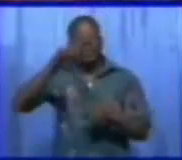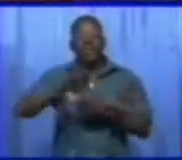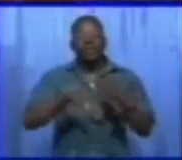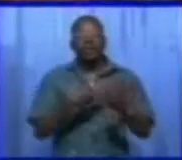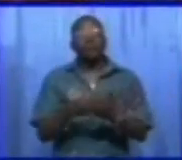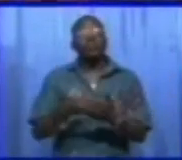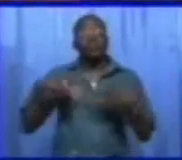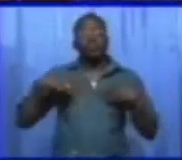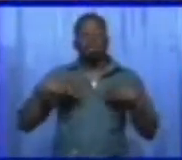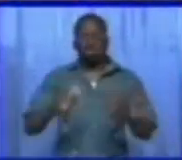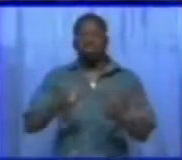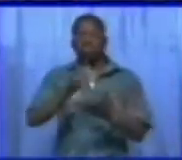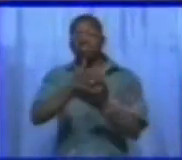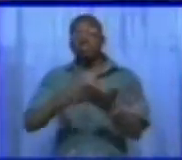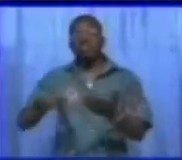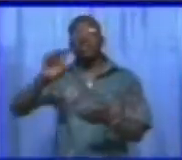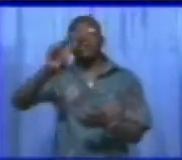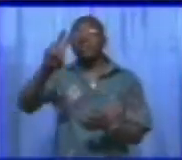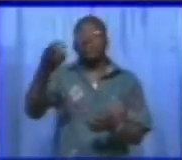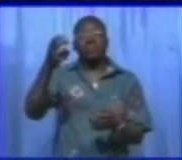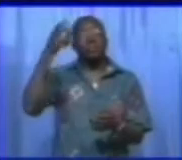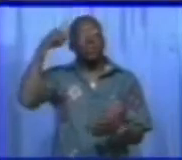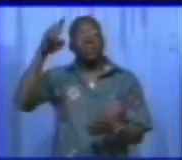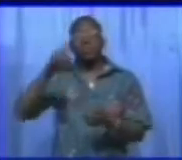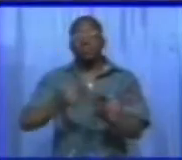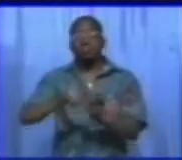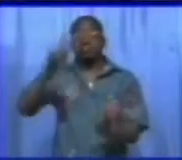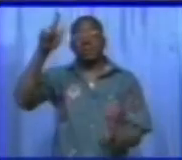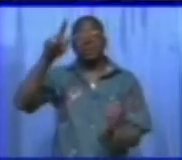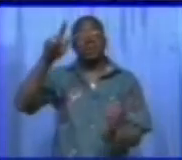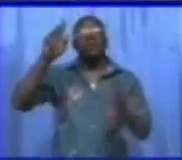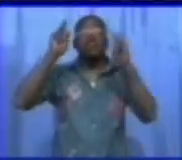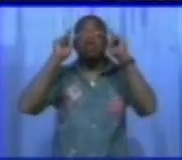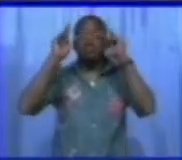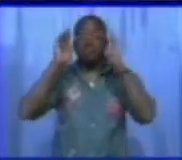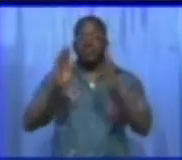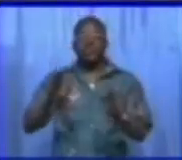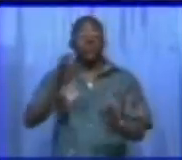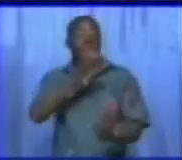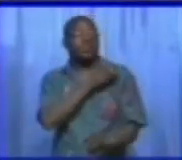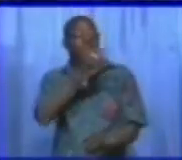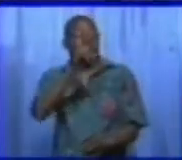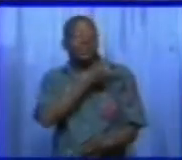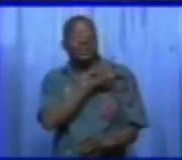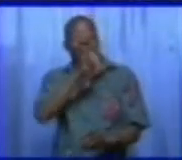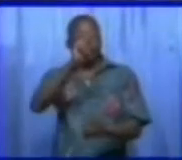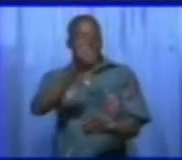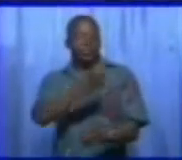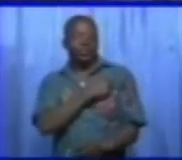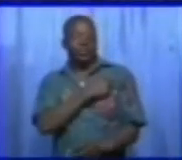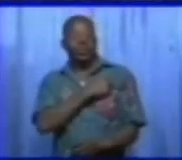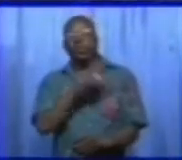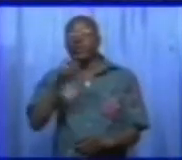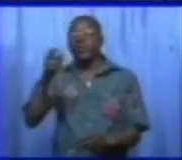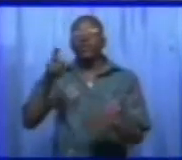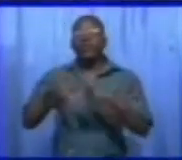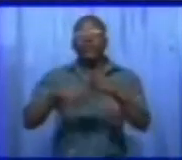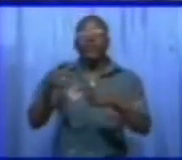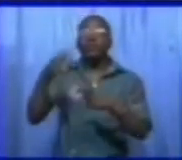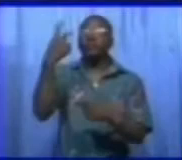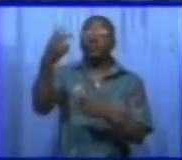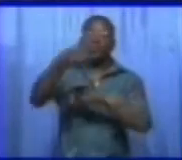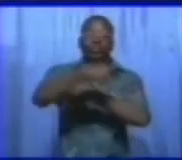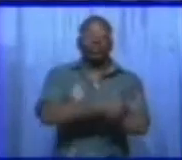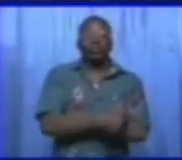est d'ailleurs, comme le doyen des pneumologues de l'Afrique francophone, le professeur Ousseyni Tidiani du Togo et les congressistes vont pendant